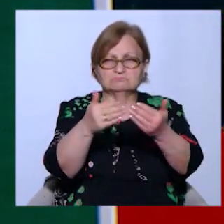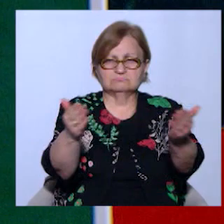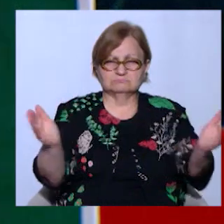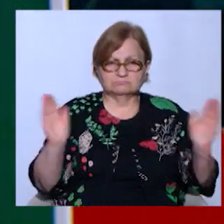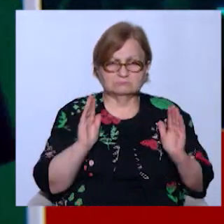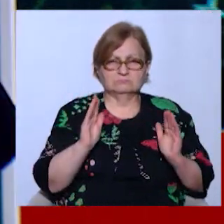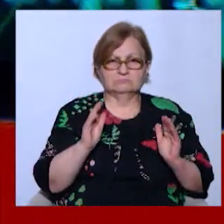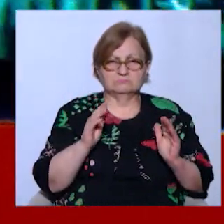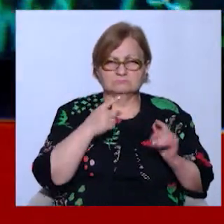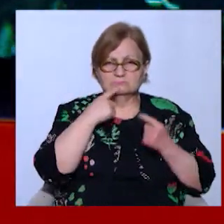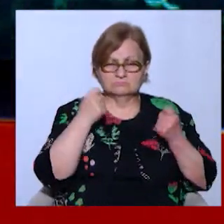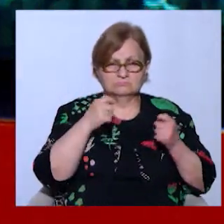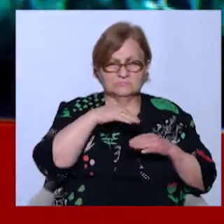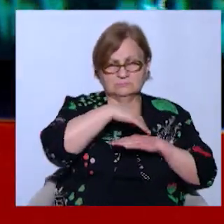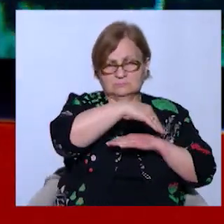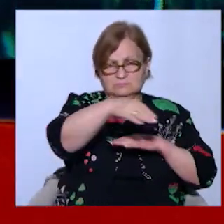ნაწილს.